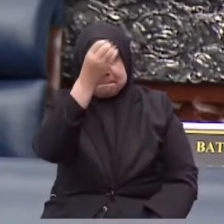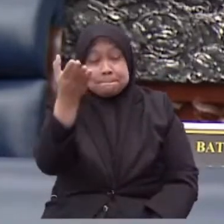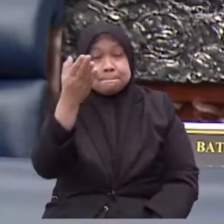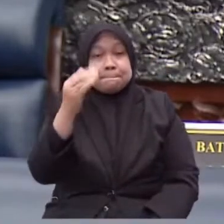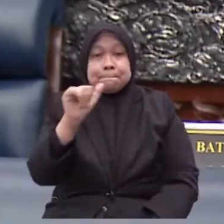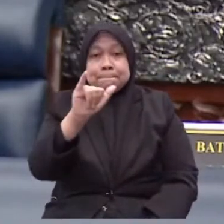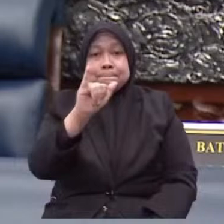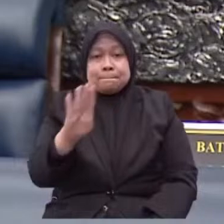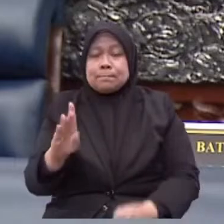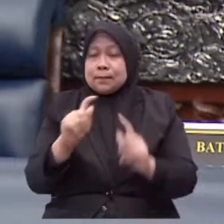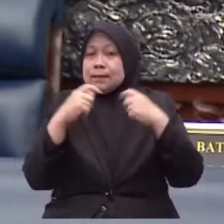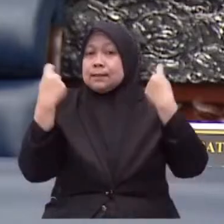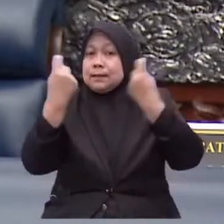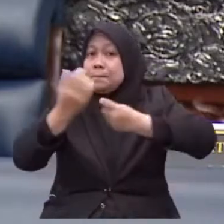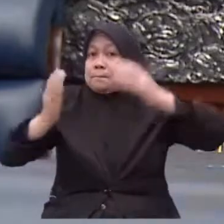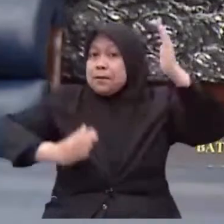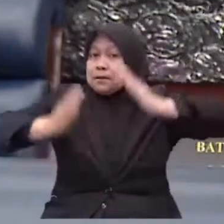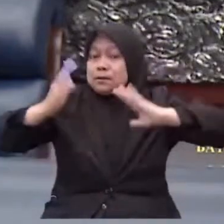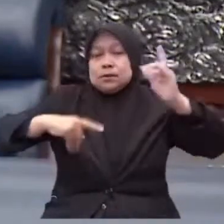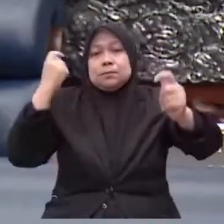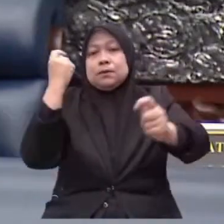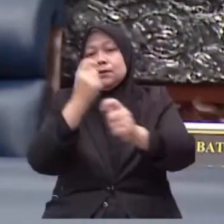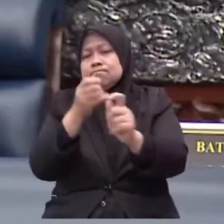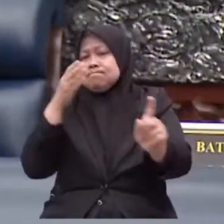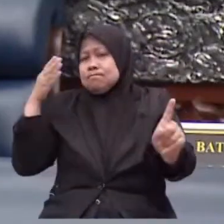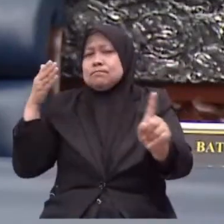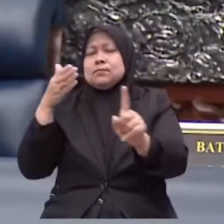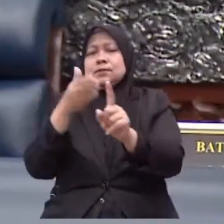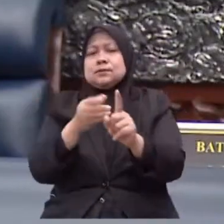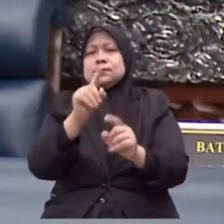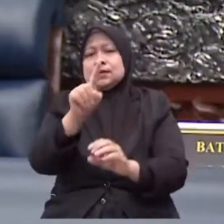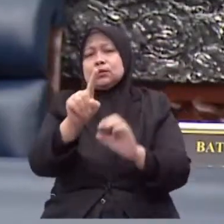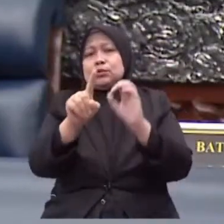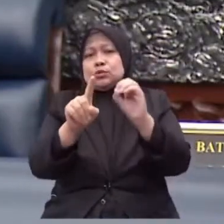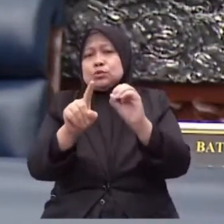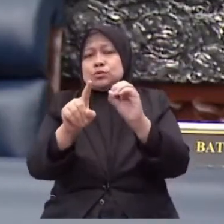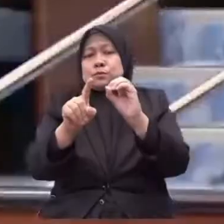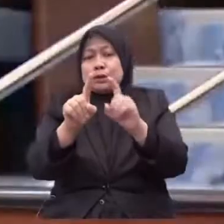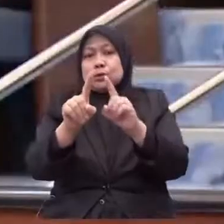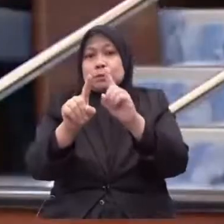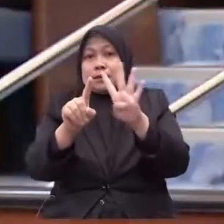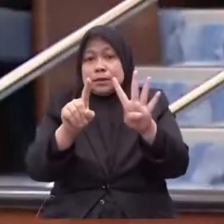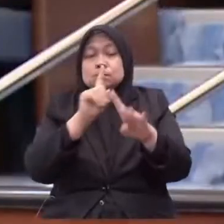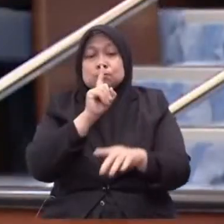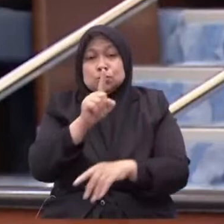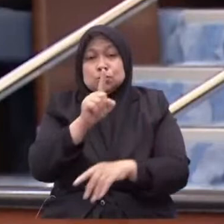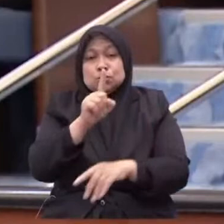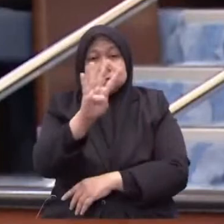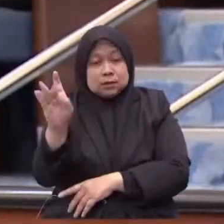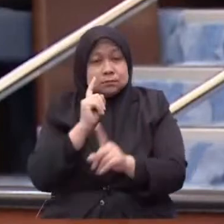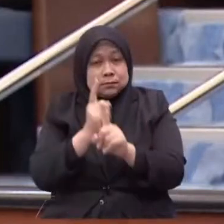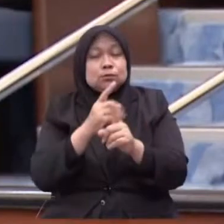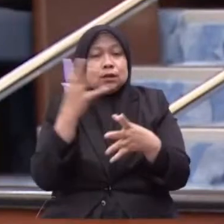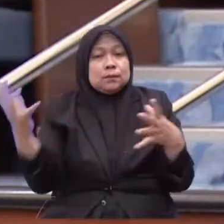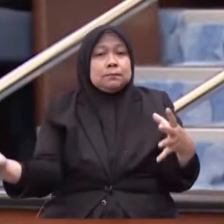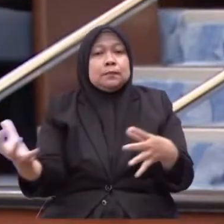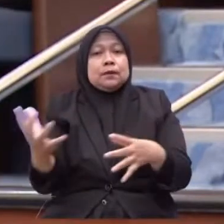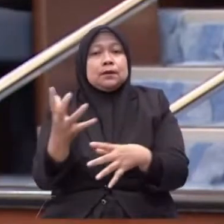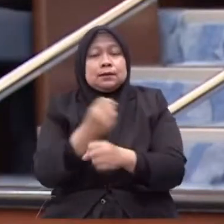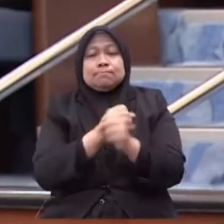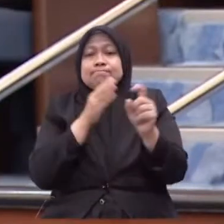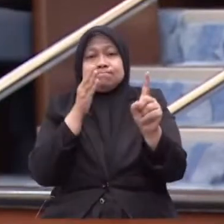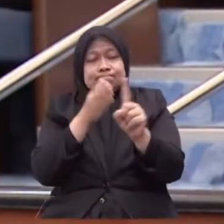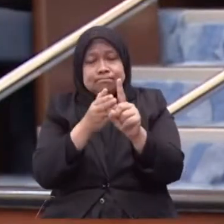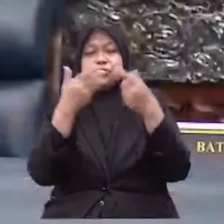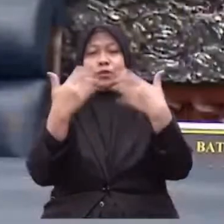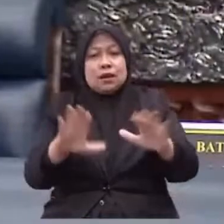malu-man Ali yang bohongan Malaysia telah Menetapkan sasaran sebanyak 141 pingat secara keseluruhan dan berjaya mengatasi